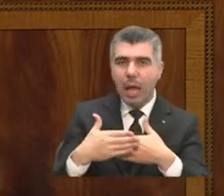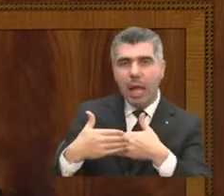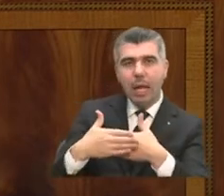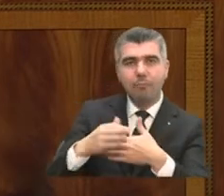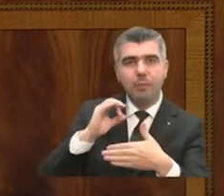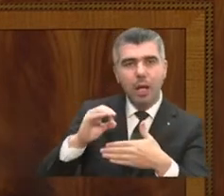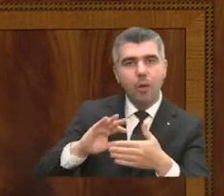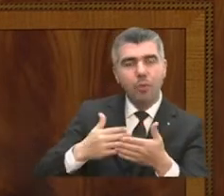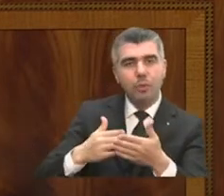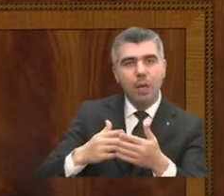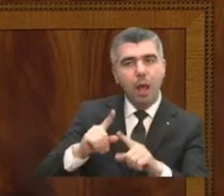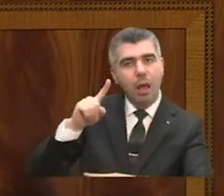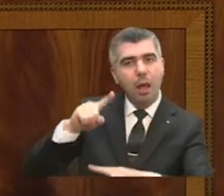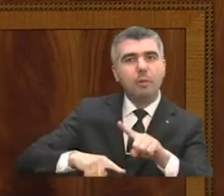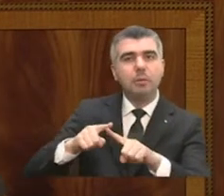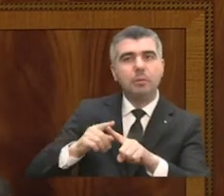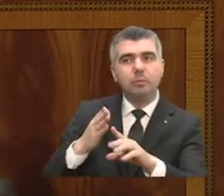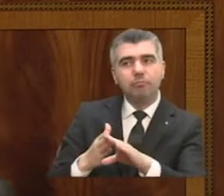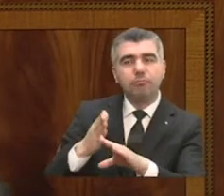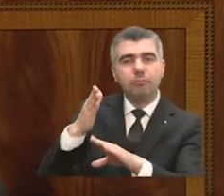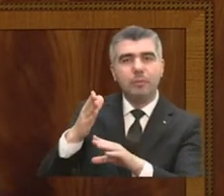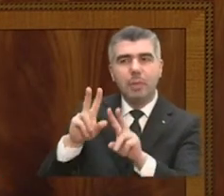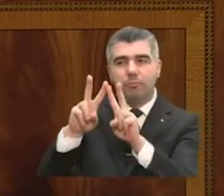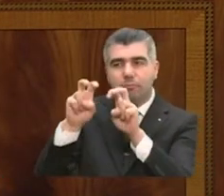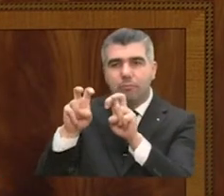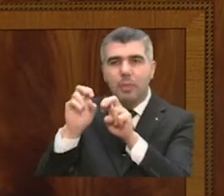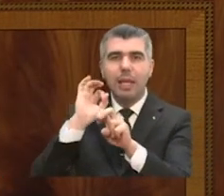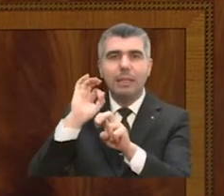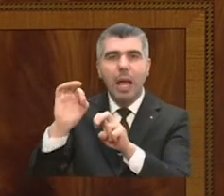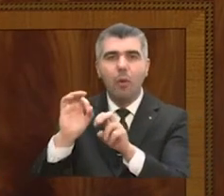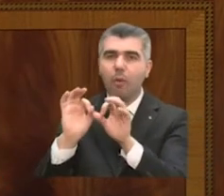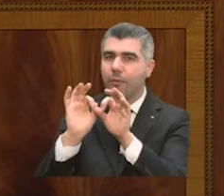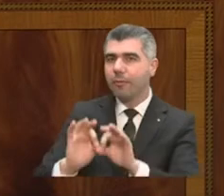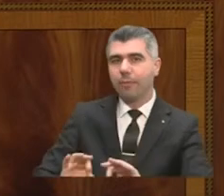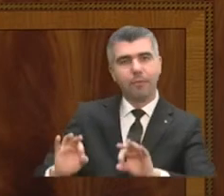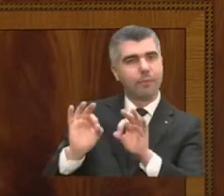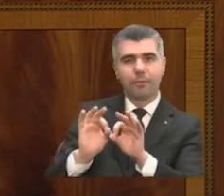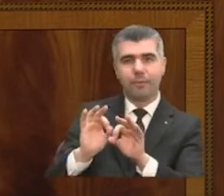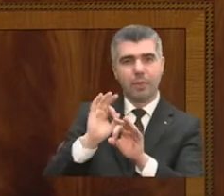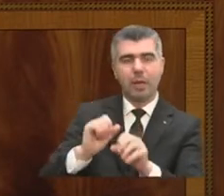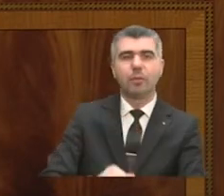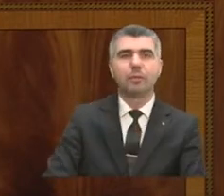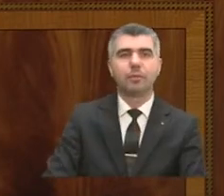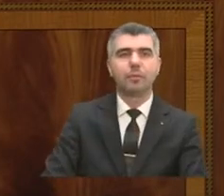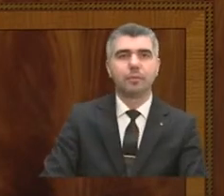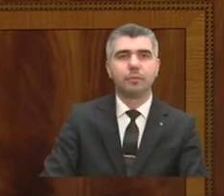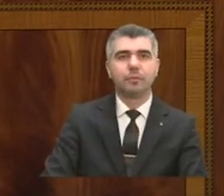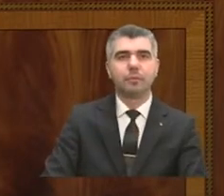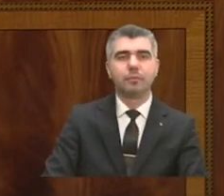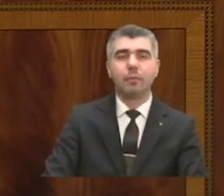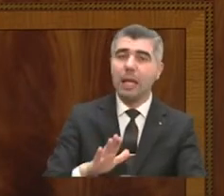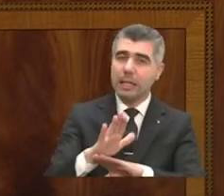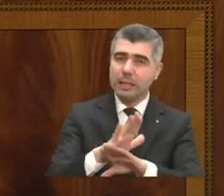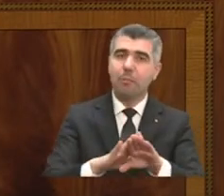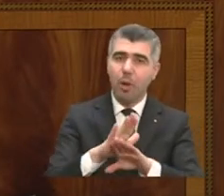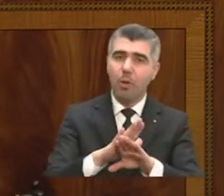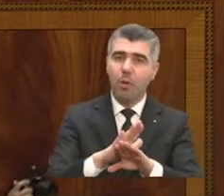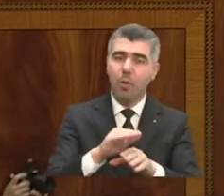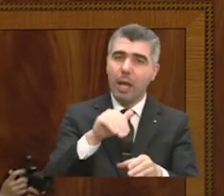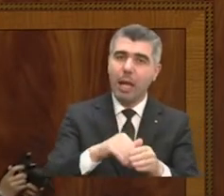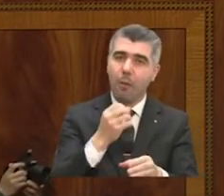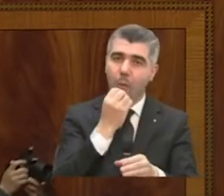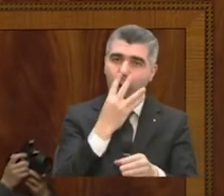la base du partenariat qui nous unit, le bon voisinage, le principe de la